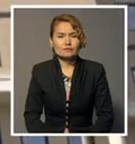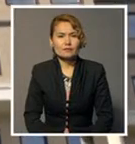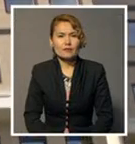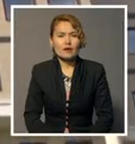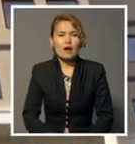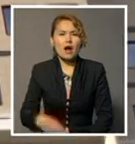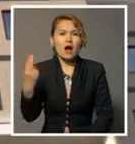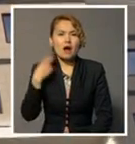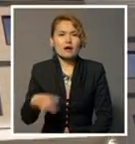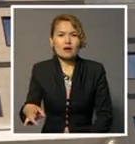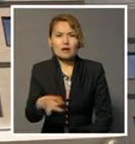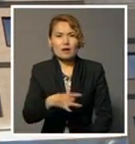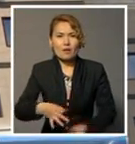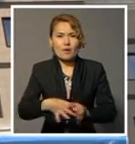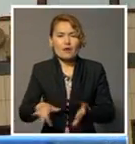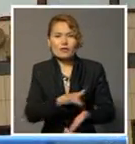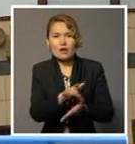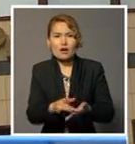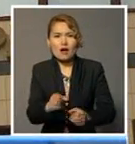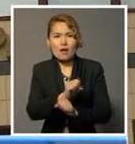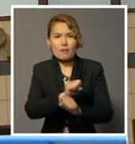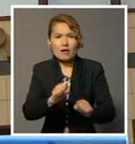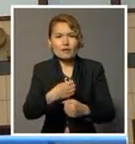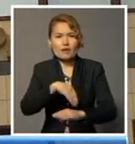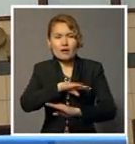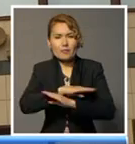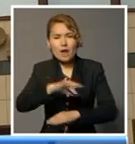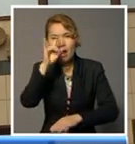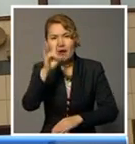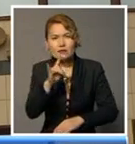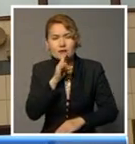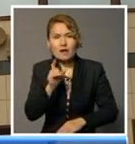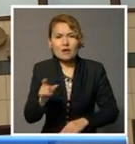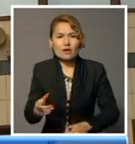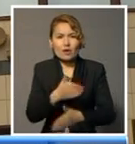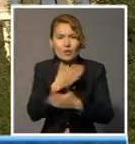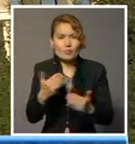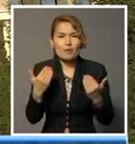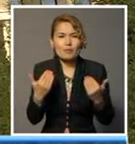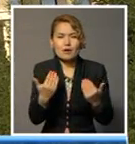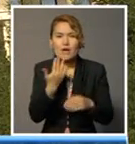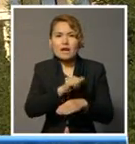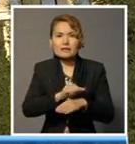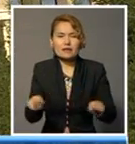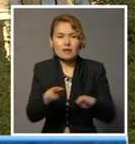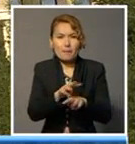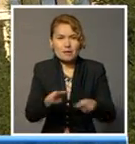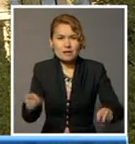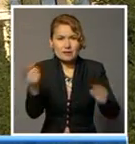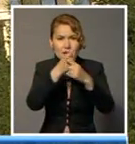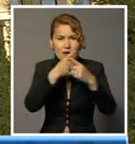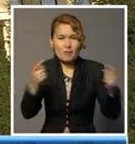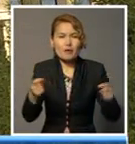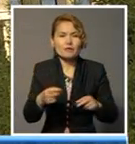Алдын ала мәліметтер бойынша Манчестердегі жарылыстан қаза тапқандардың арасында Қазақстан азаматтары жоқ. Бұл туралы Сыртқы істер министрлігінен хабарлады.